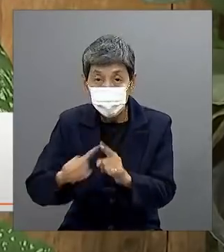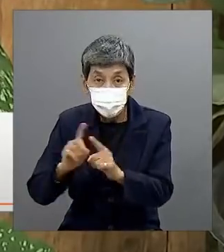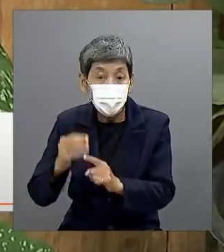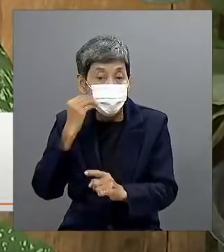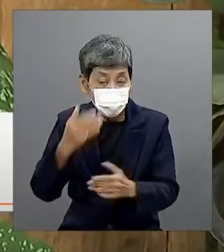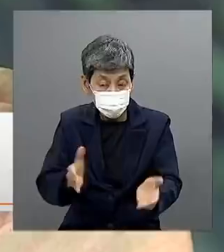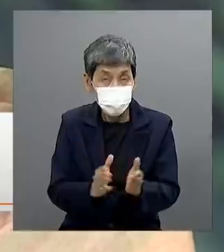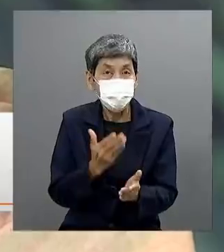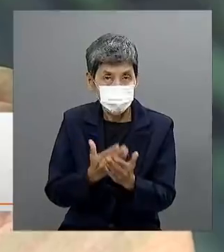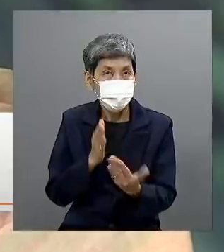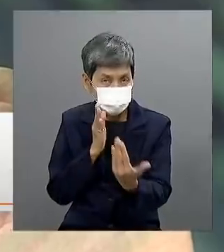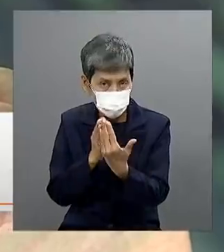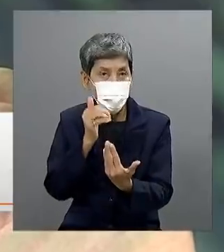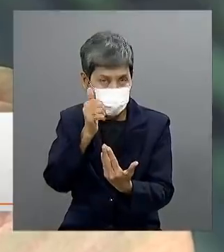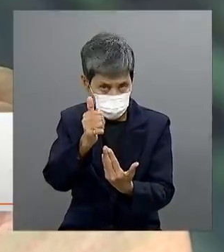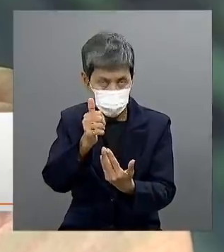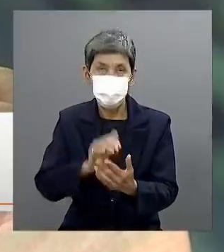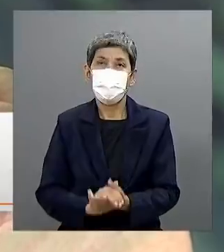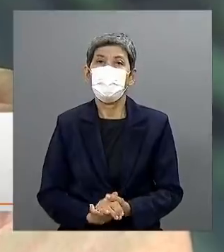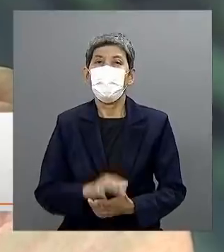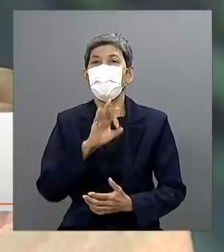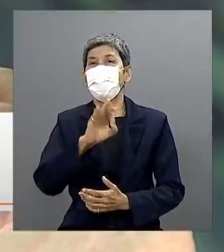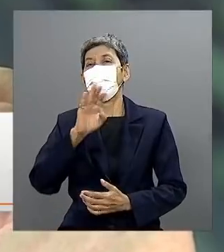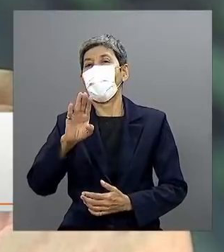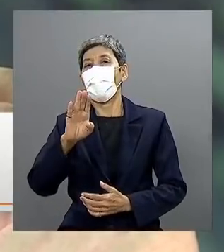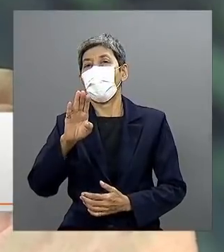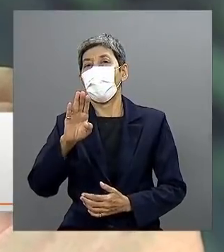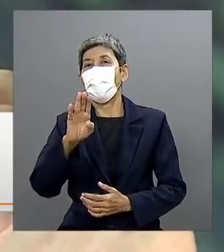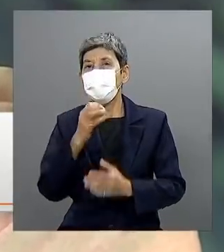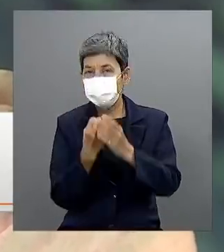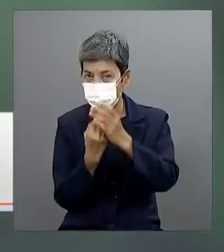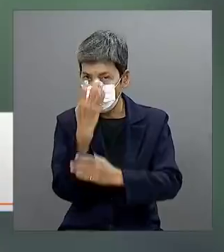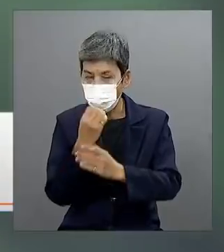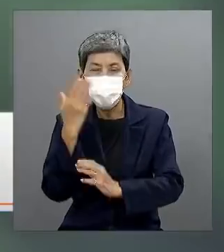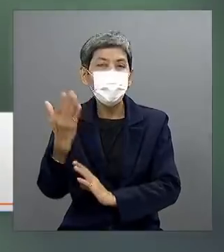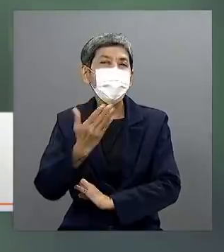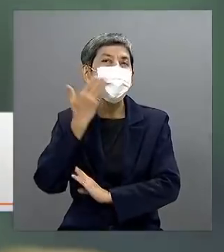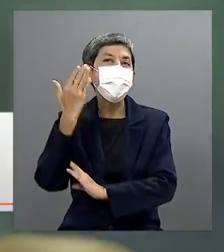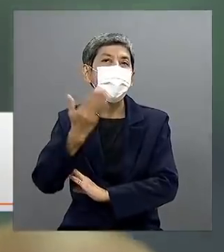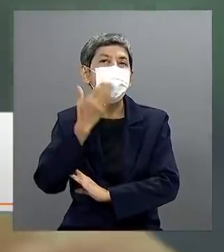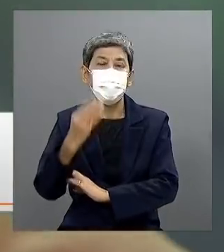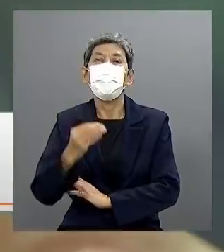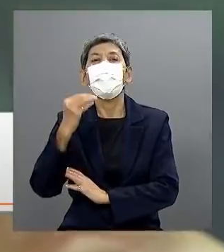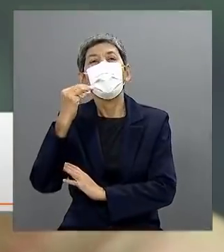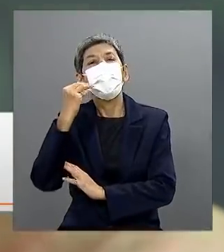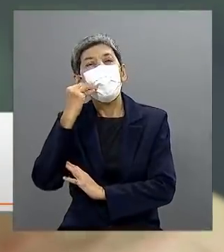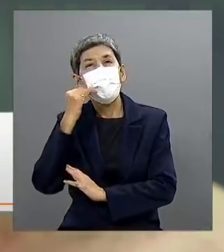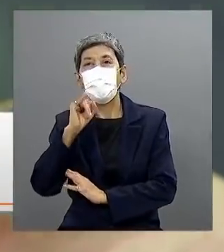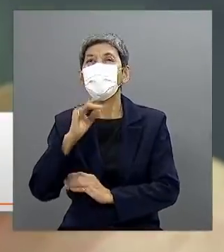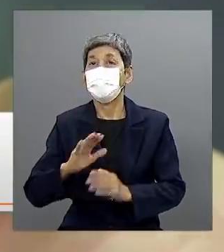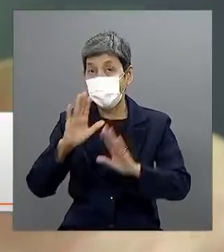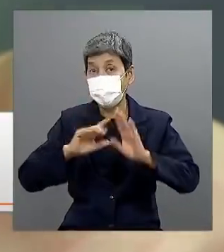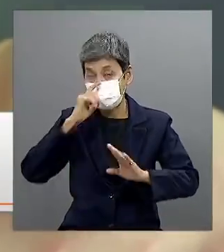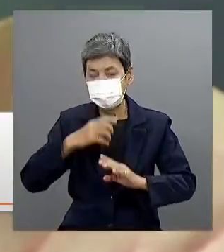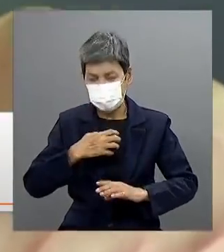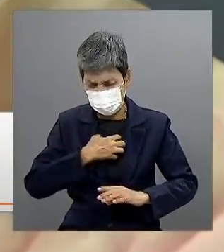ดต่อไปได้นะคะที่ Facebook Fanpage ต้นไม้ฟอกอากาศบ้านไว้ลายไทยค่ะ บอกตรงๆว่าอยากให้โปรดิวเซ